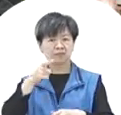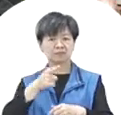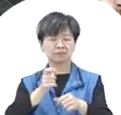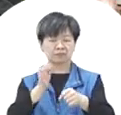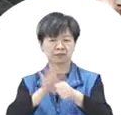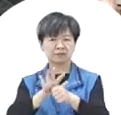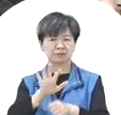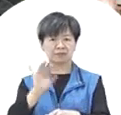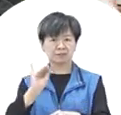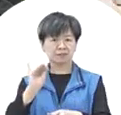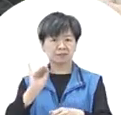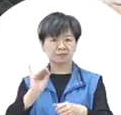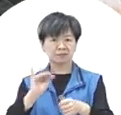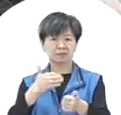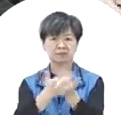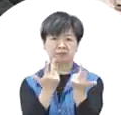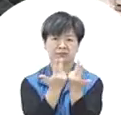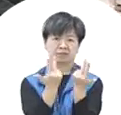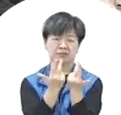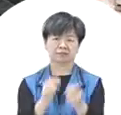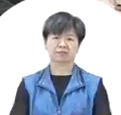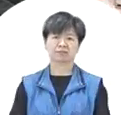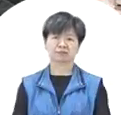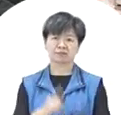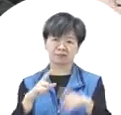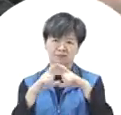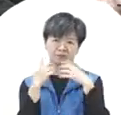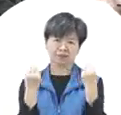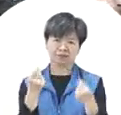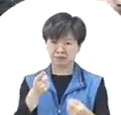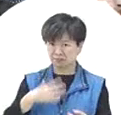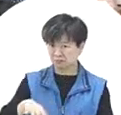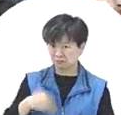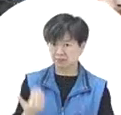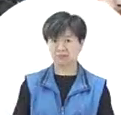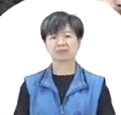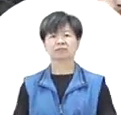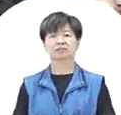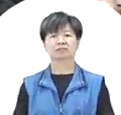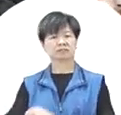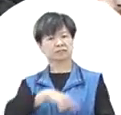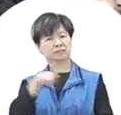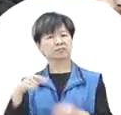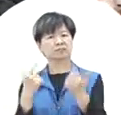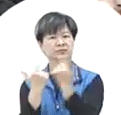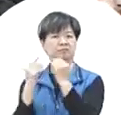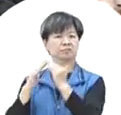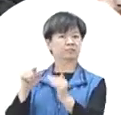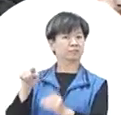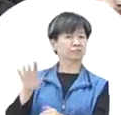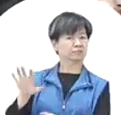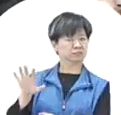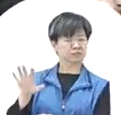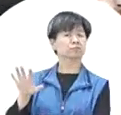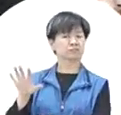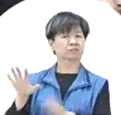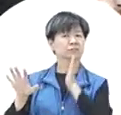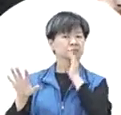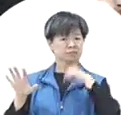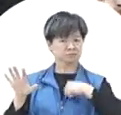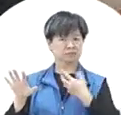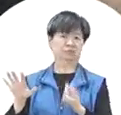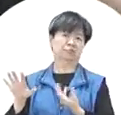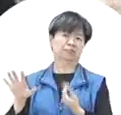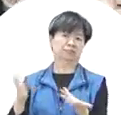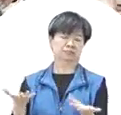没有？你又不回答，市长。你知道还是不知道？所以这些东西台北市有没有？台北市有的，新北市有没有？